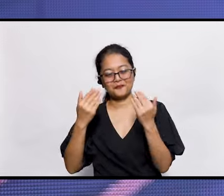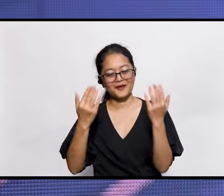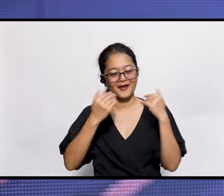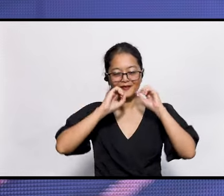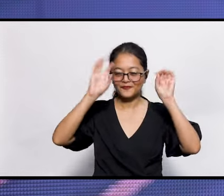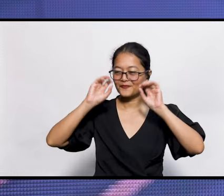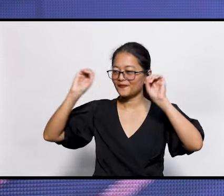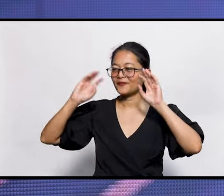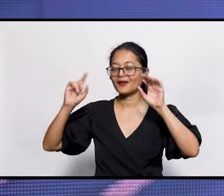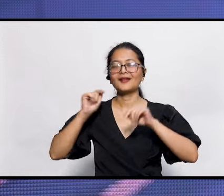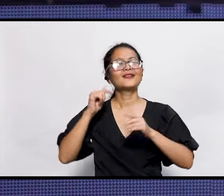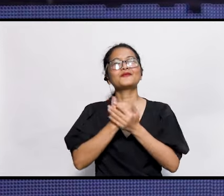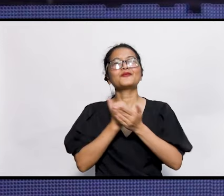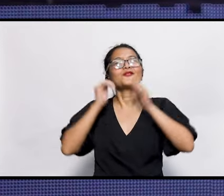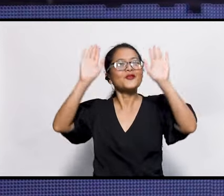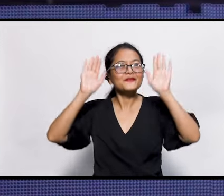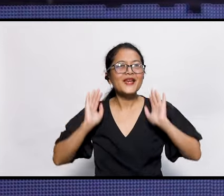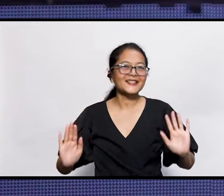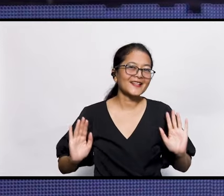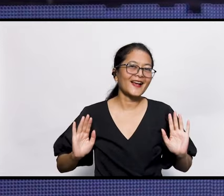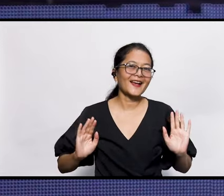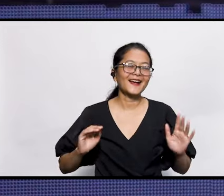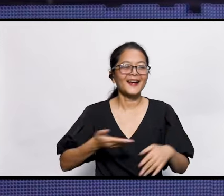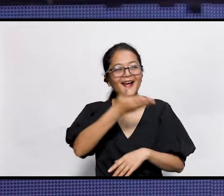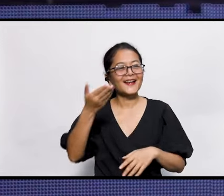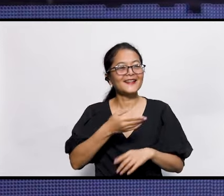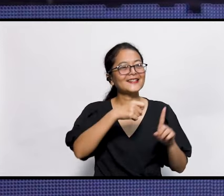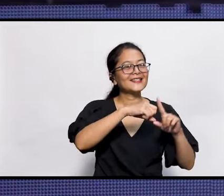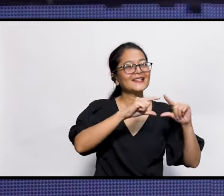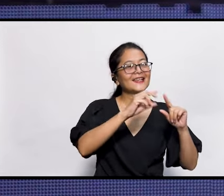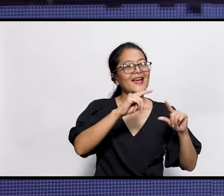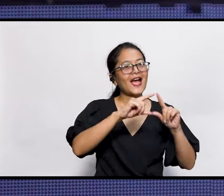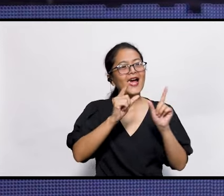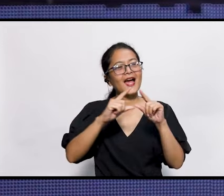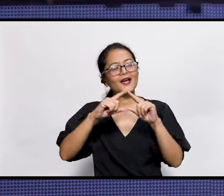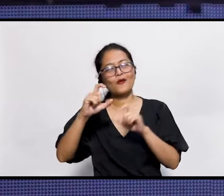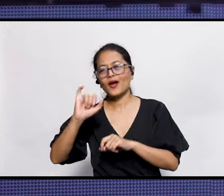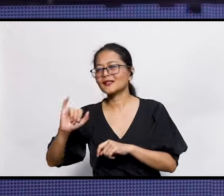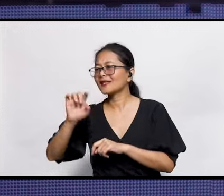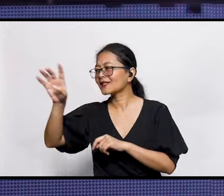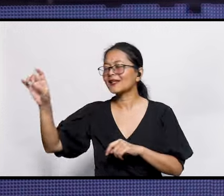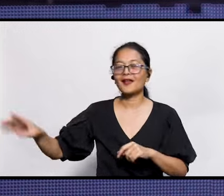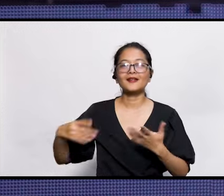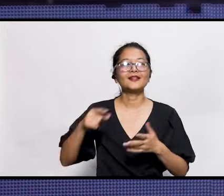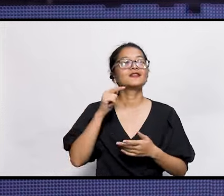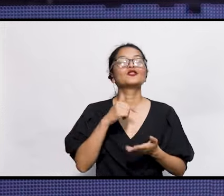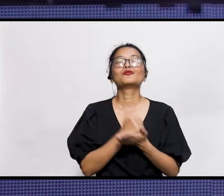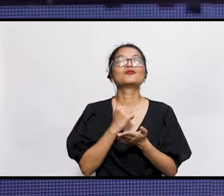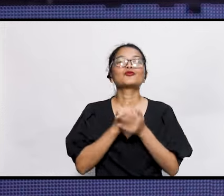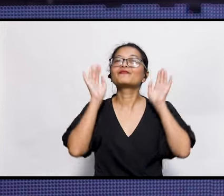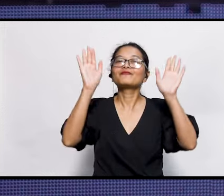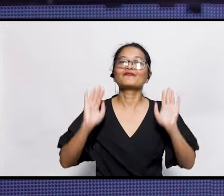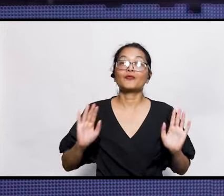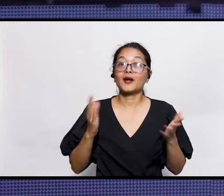luar biasa yang di karawaji di center-senter kekuatan yang luar biasa Why Seven is a